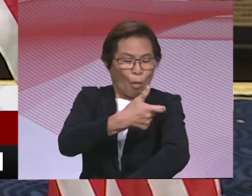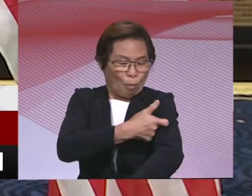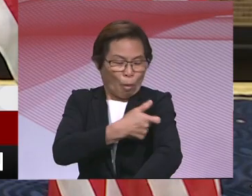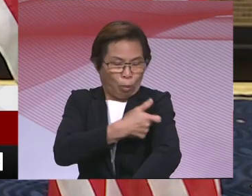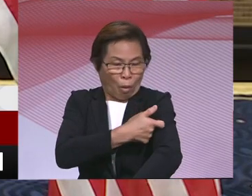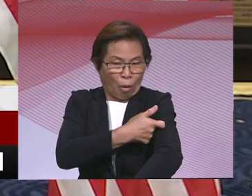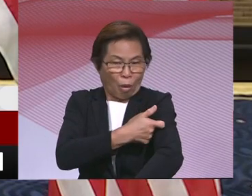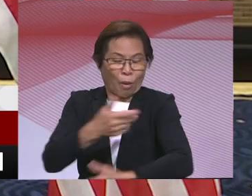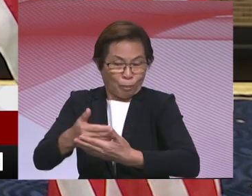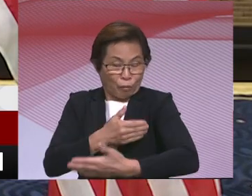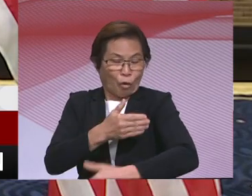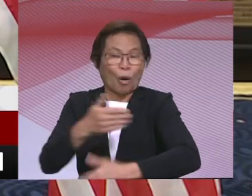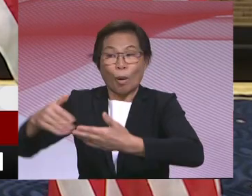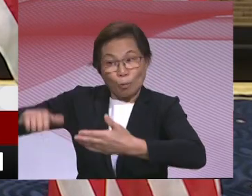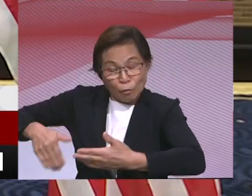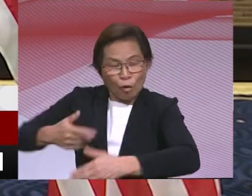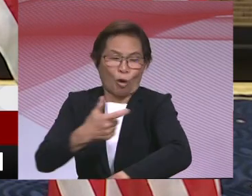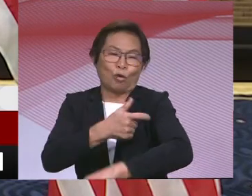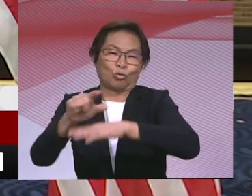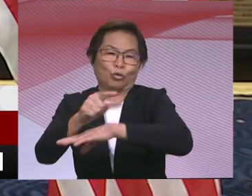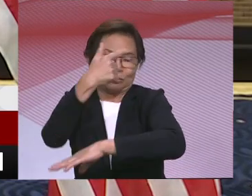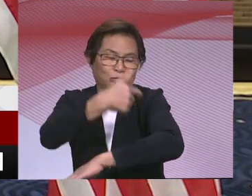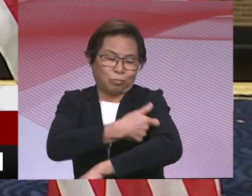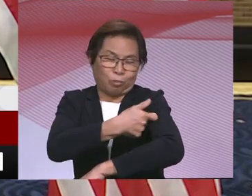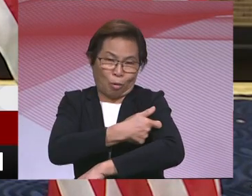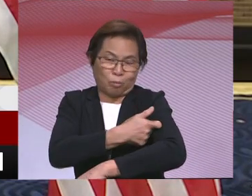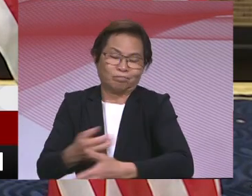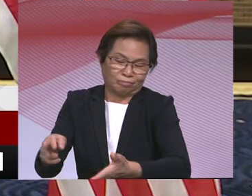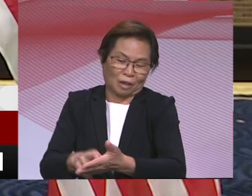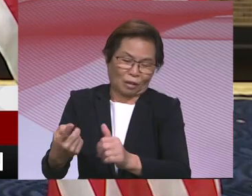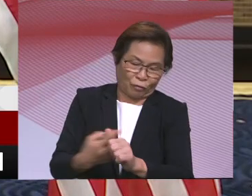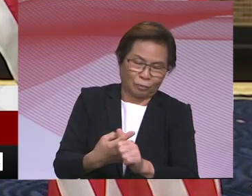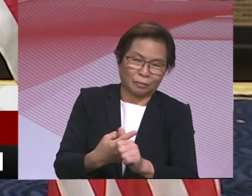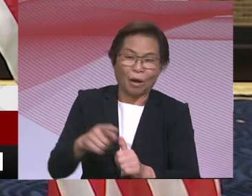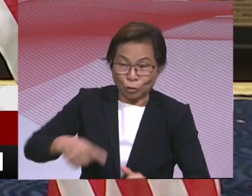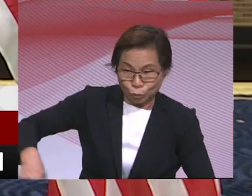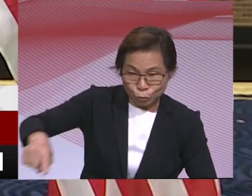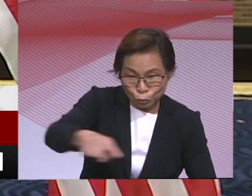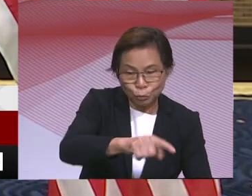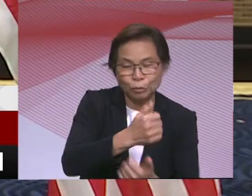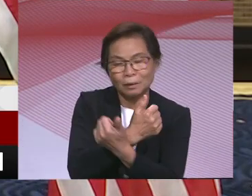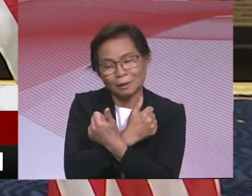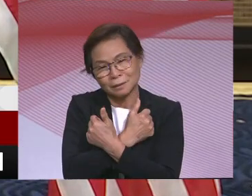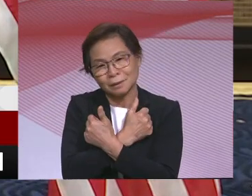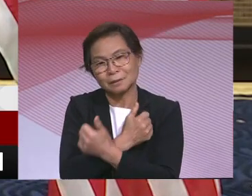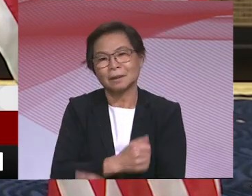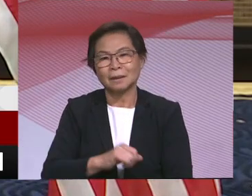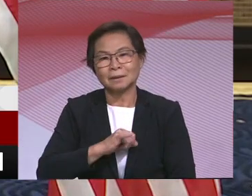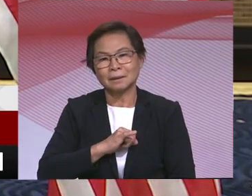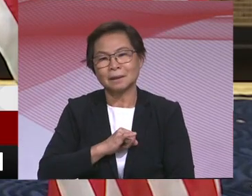boleh digunakan di Malaysia Lestari usai kasih sekalian dengan